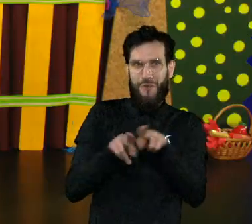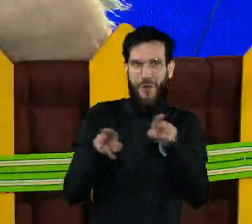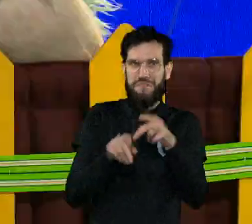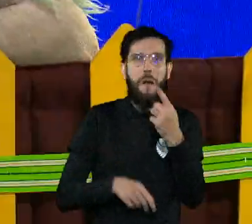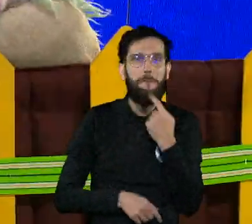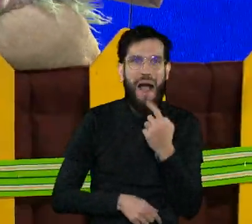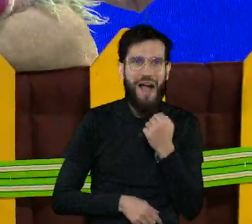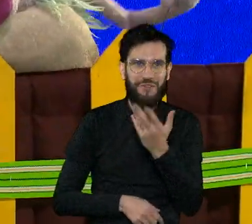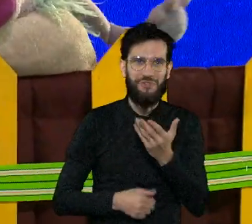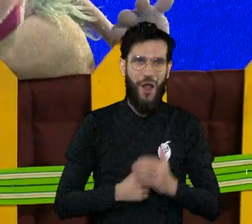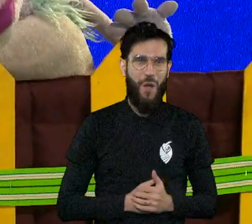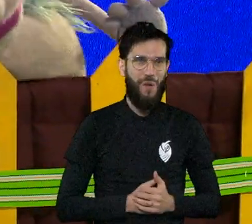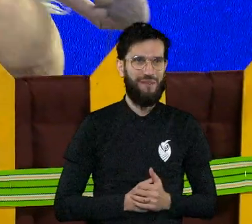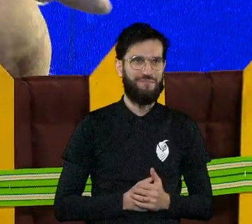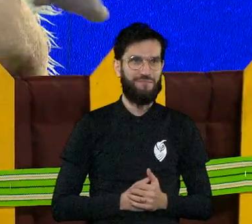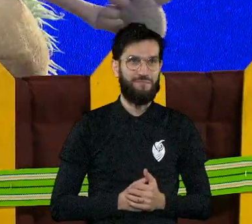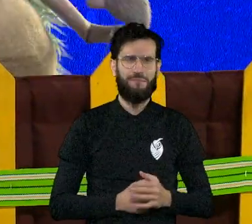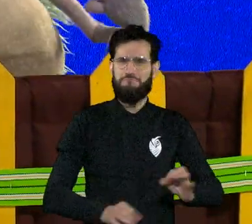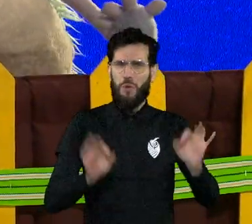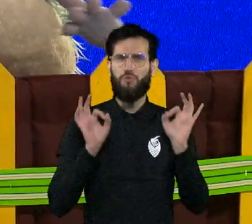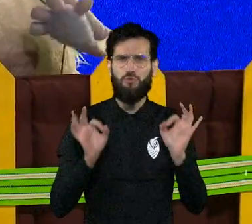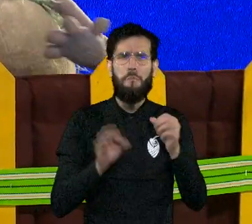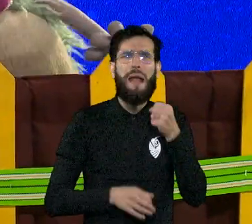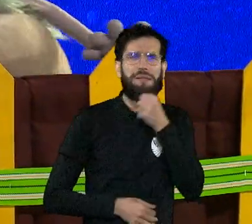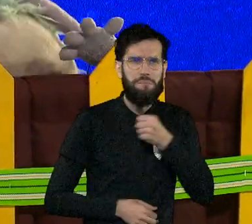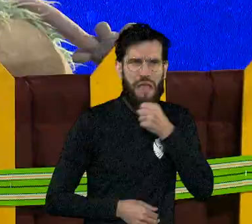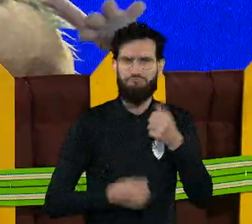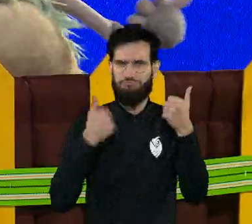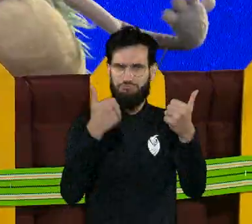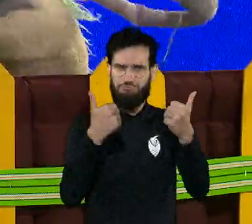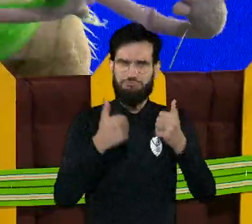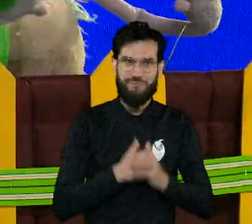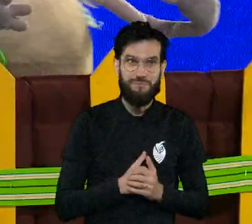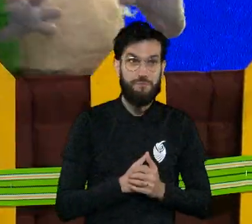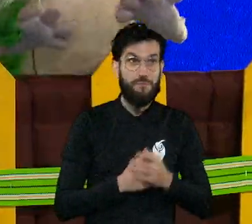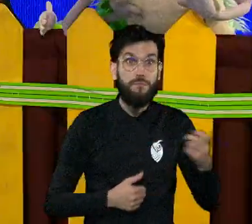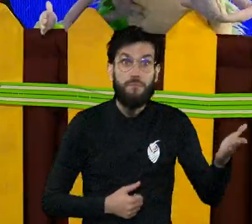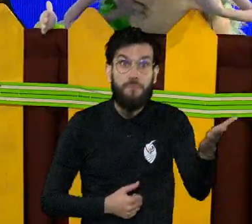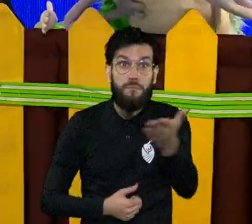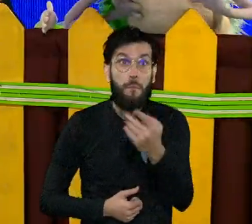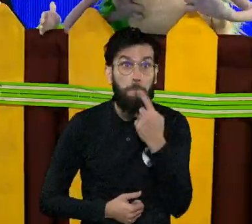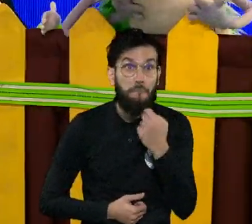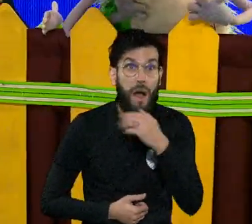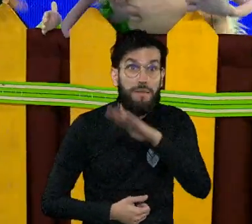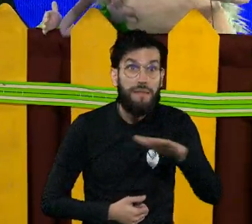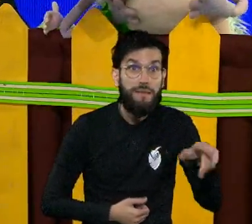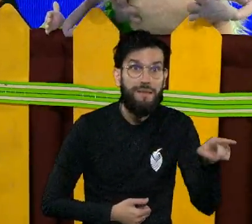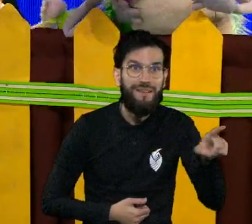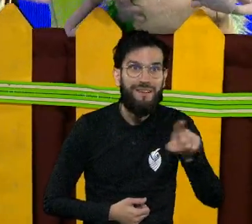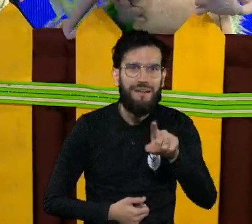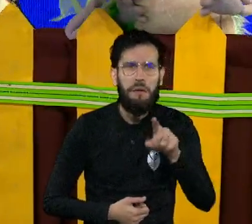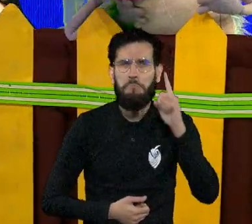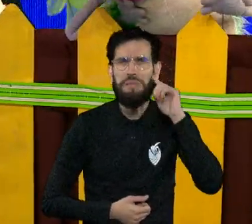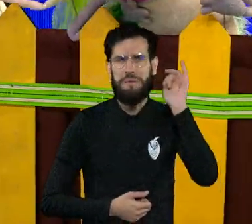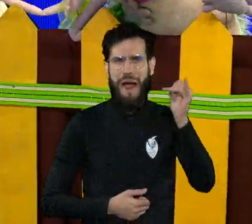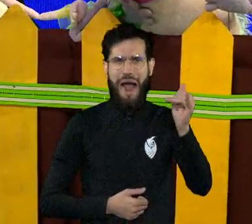sa páčilo. Perfektne spievaš, Murko. Miau. Vám sa páčilo, deti? No ja myslím, že áno,